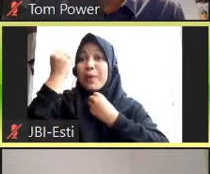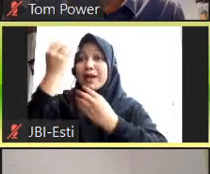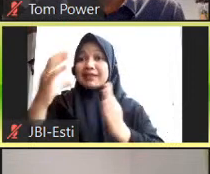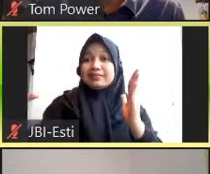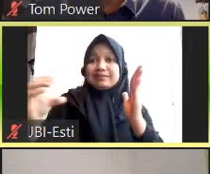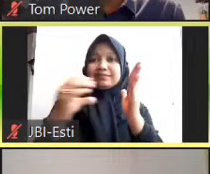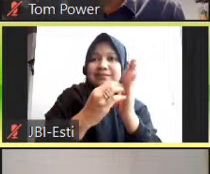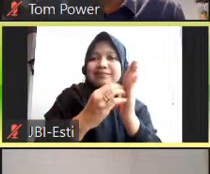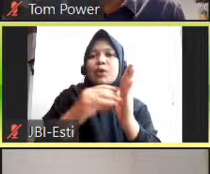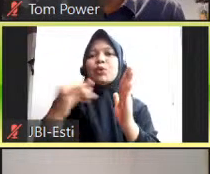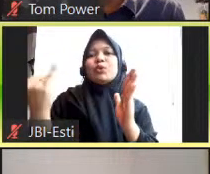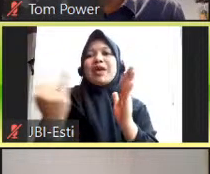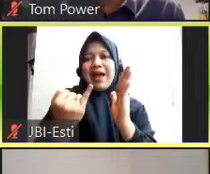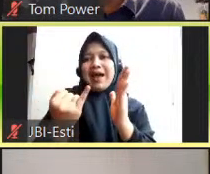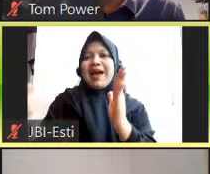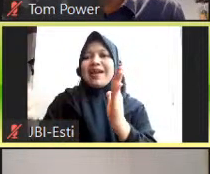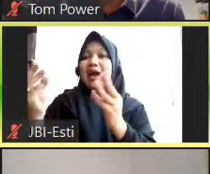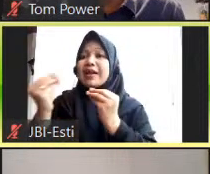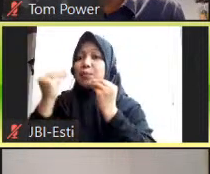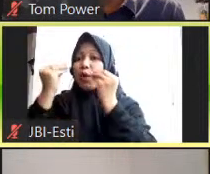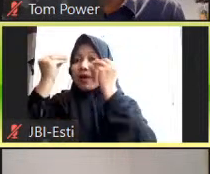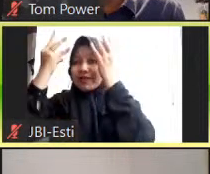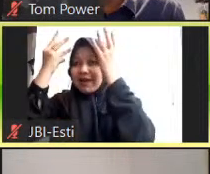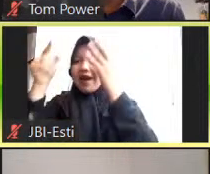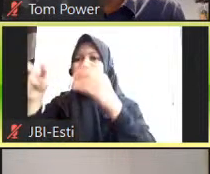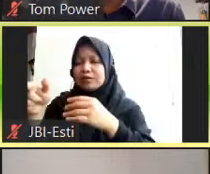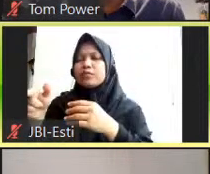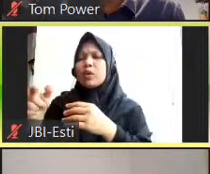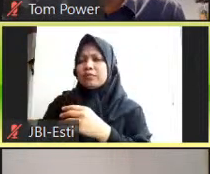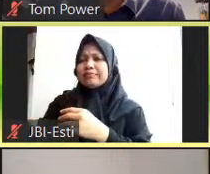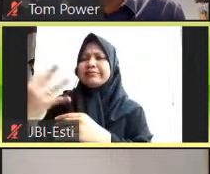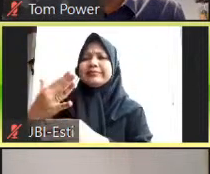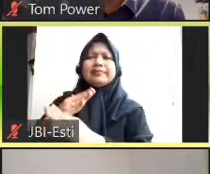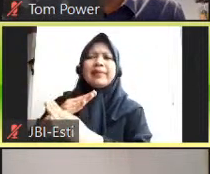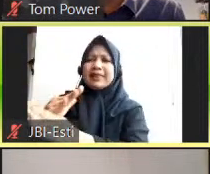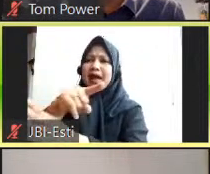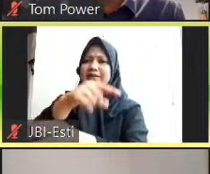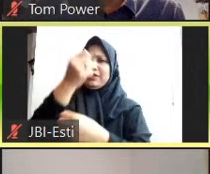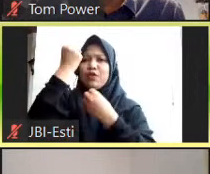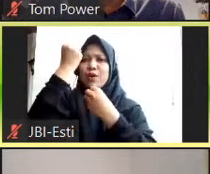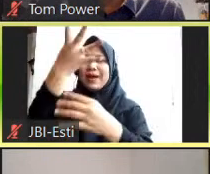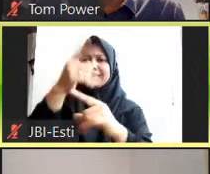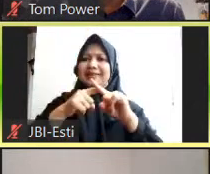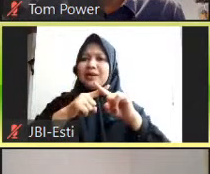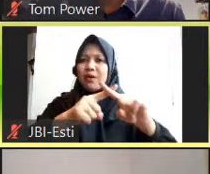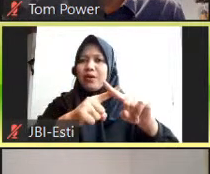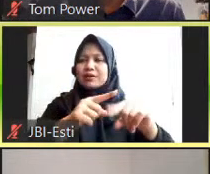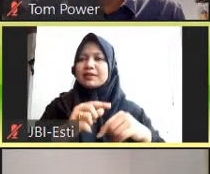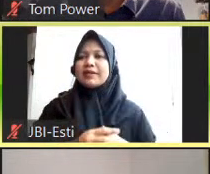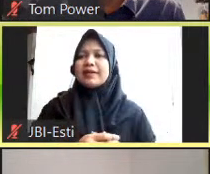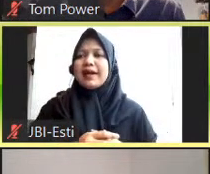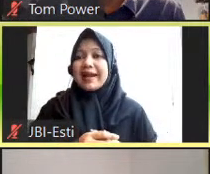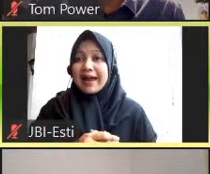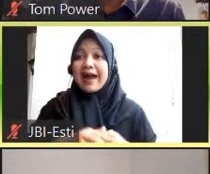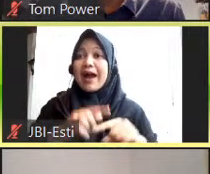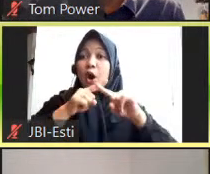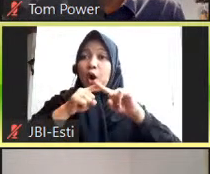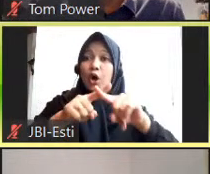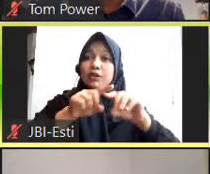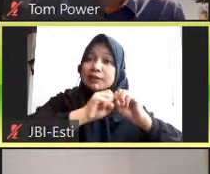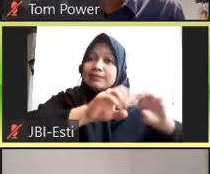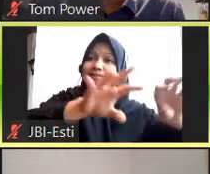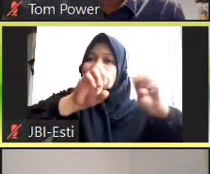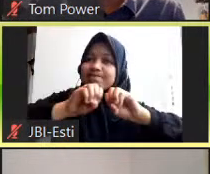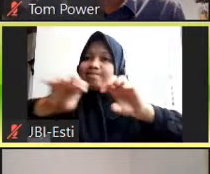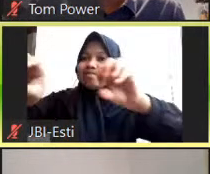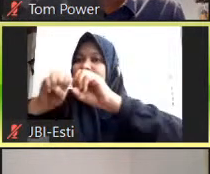oleh pihak Muhammadiyah dan dimuat oleh Jawa Pos. Jadi disinformasi ini mulai dilancarkan untuk melemahkan kekuatan di